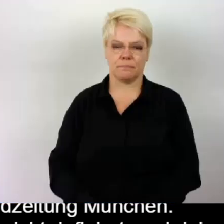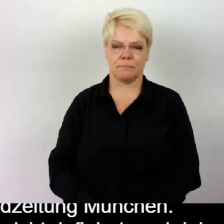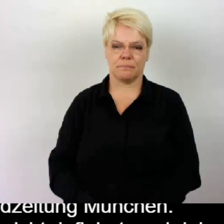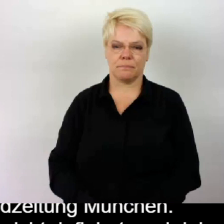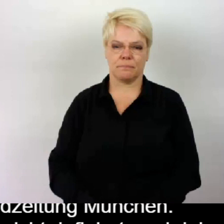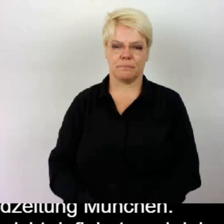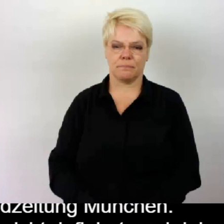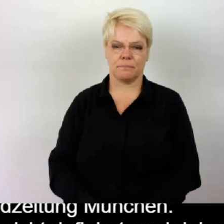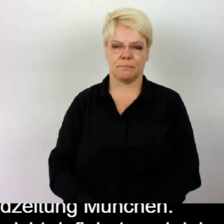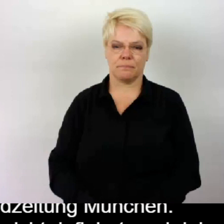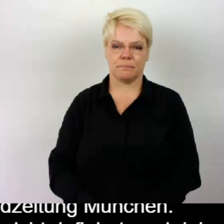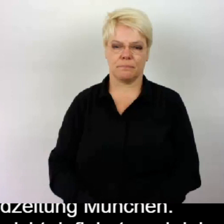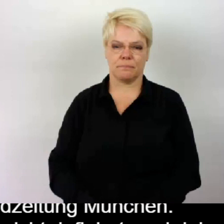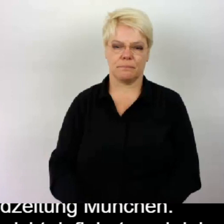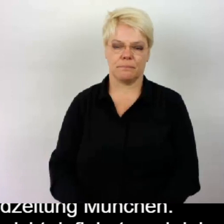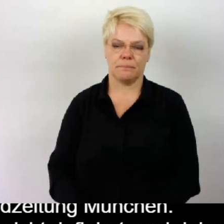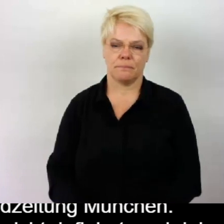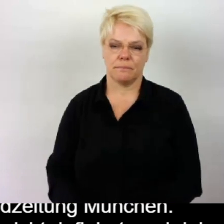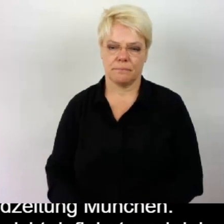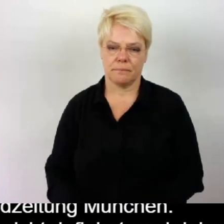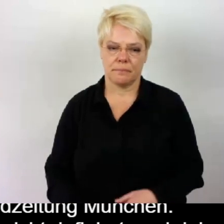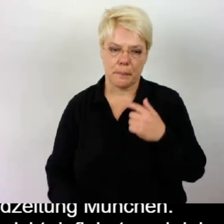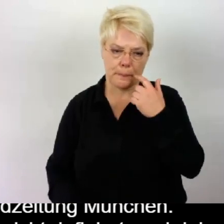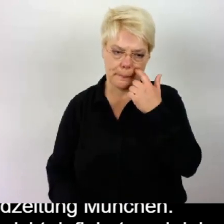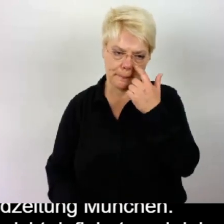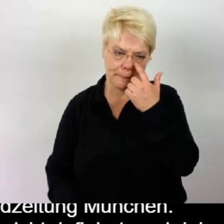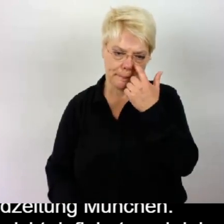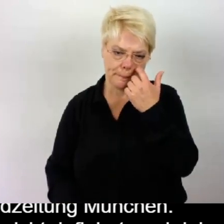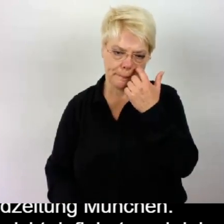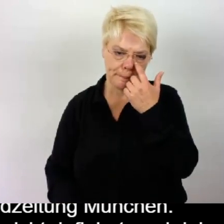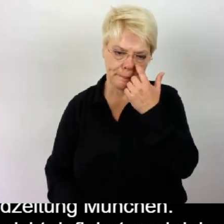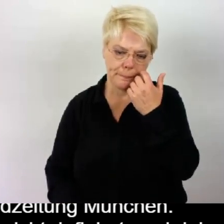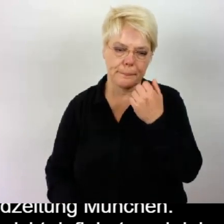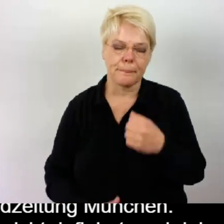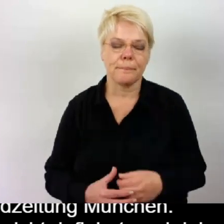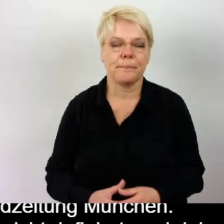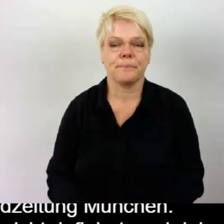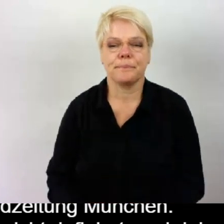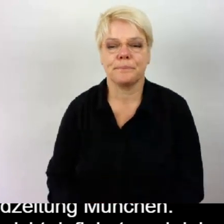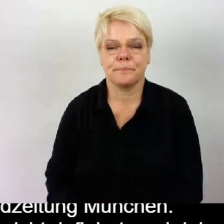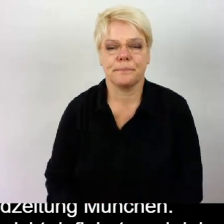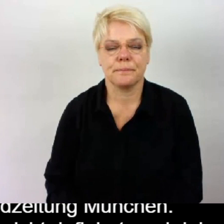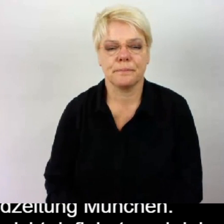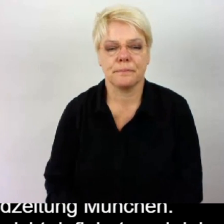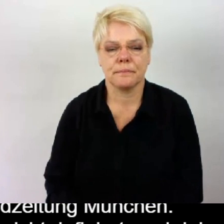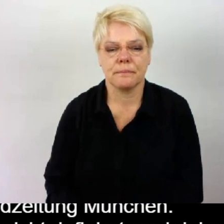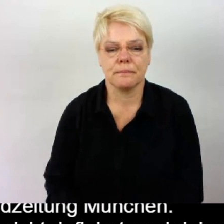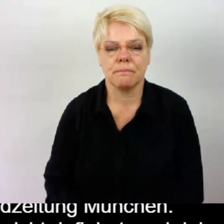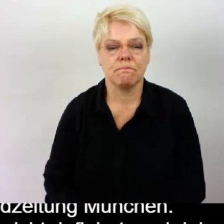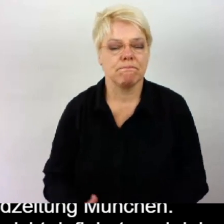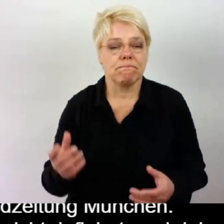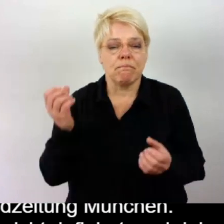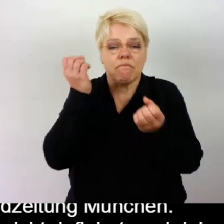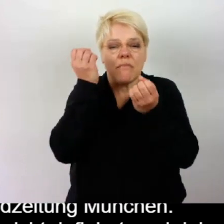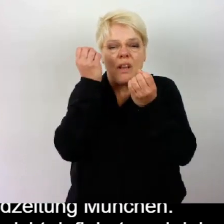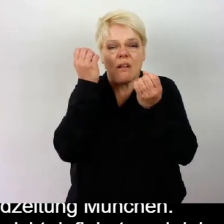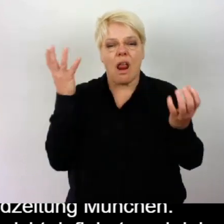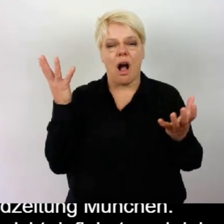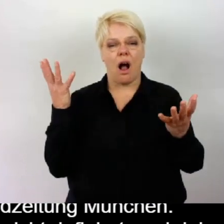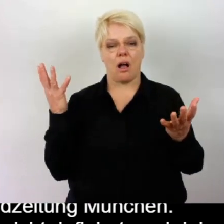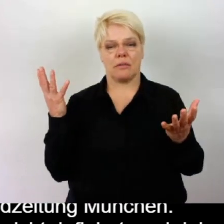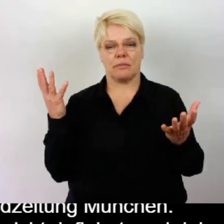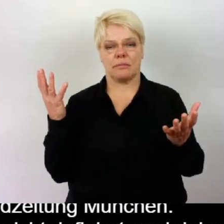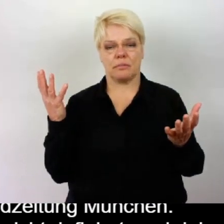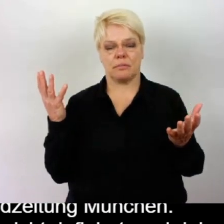Grundvoraussetzung. Und dann wird man eben tatsächlich die einzelnen Veranstaltungen auch anschauen müssen, wie der Charakter der Veranstaltung ist. Natürlich werden es